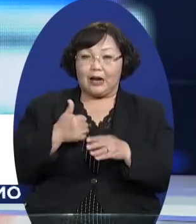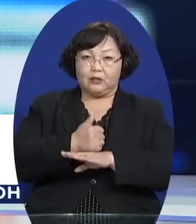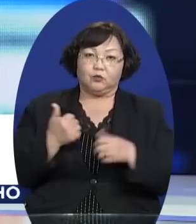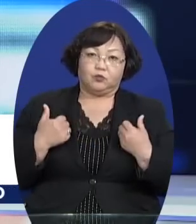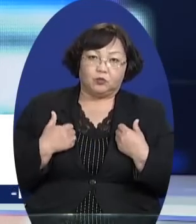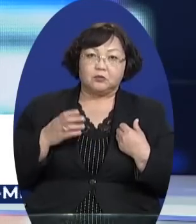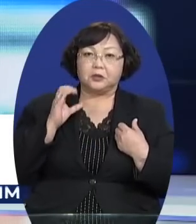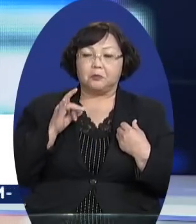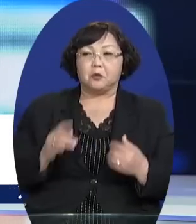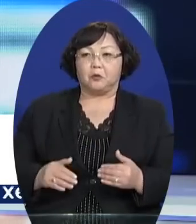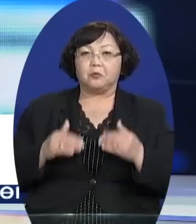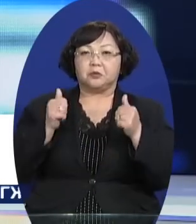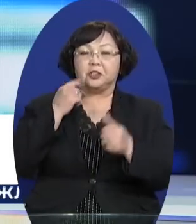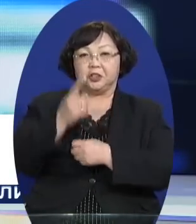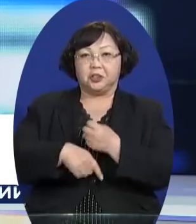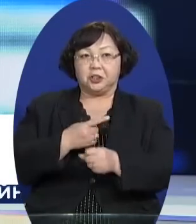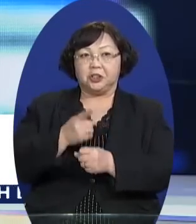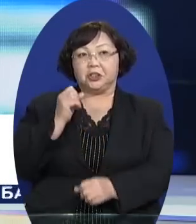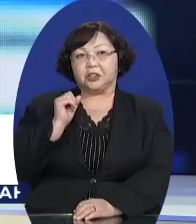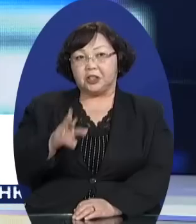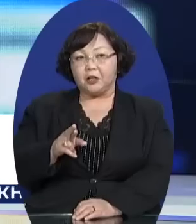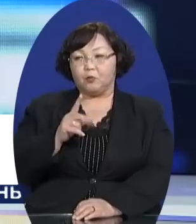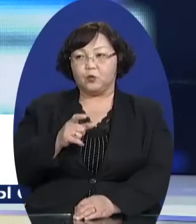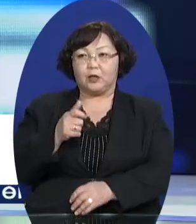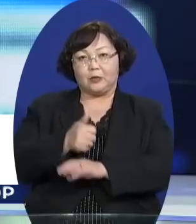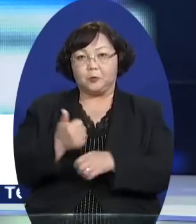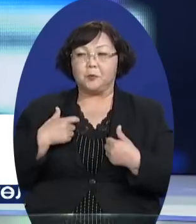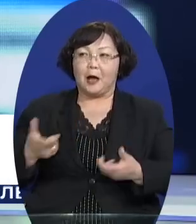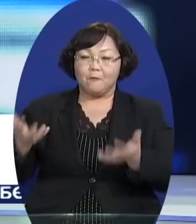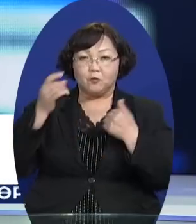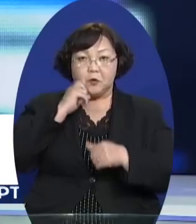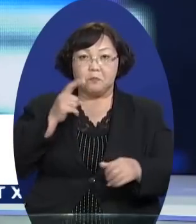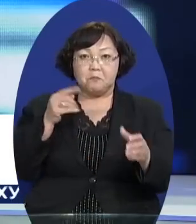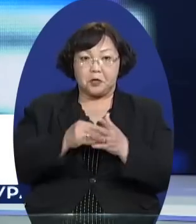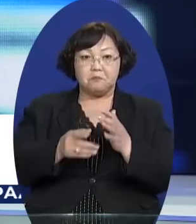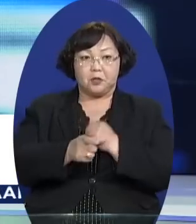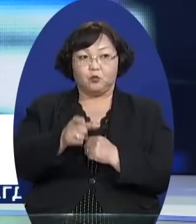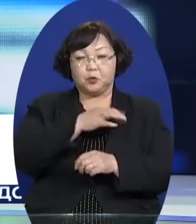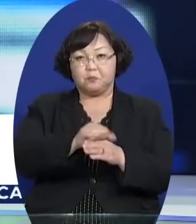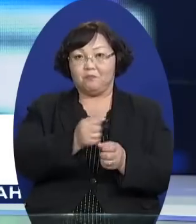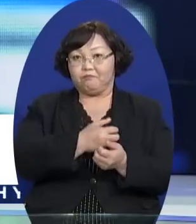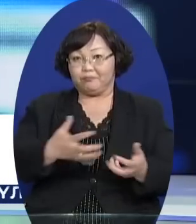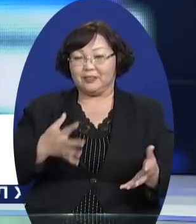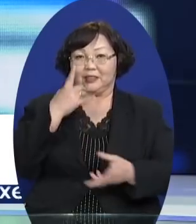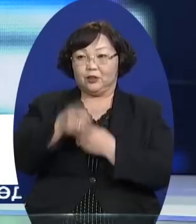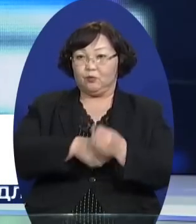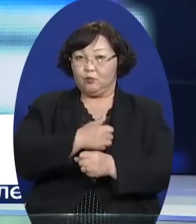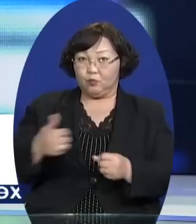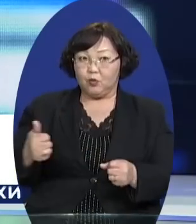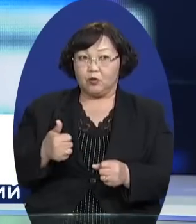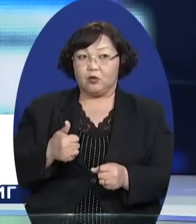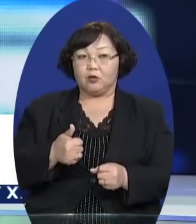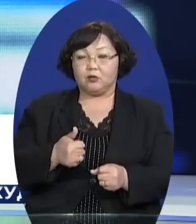Тэгвэл аялал жуулчлалын салбарт өнөөдрийн байдлаар 1000 орчим мэргэжилтэн ажиллаж байна гэсэн судалгаа бий. Харин жил ирэх тусам энэ салбарт боловсон хүчний эрэлт нэмэгдэж байгаа